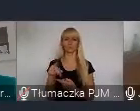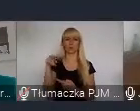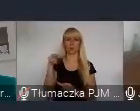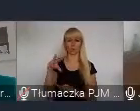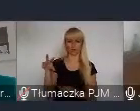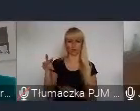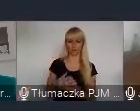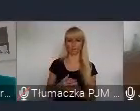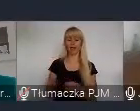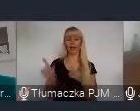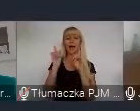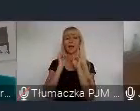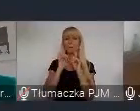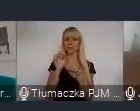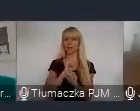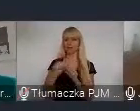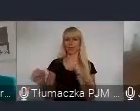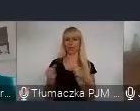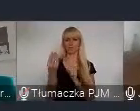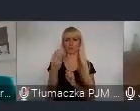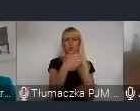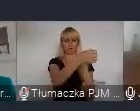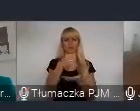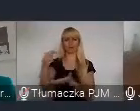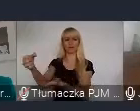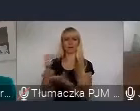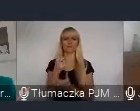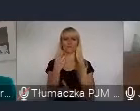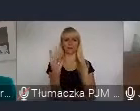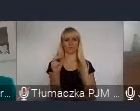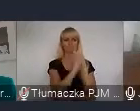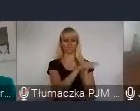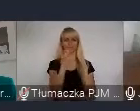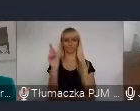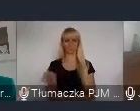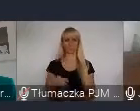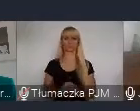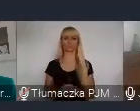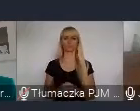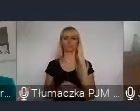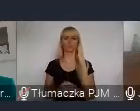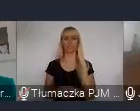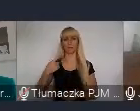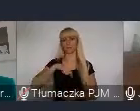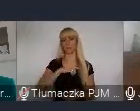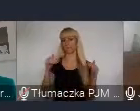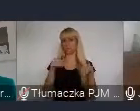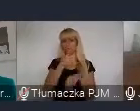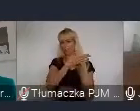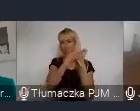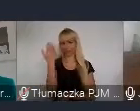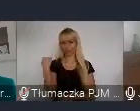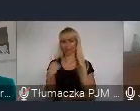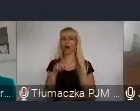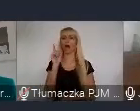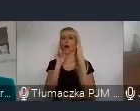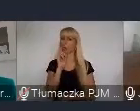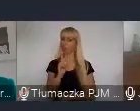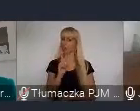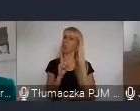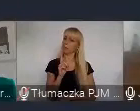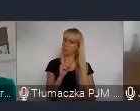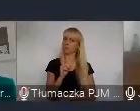źródła finansowania, które może nie są takie oczywiste, natomiast wbrew pozorom mogą być dosyć atrakcyjne dla